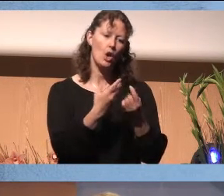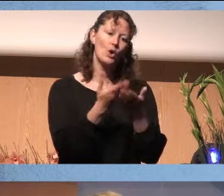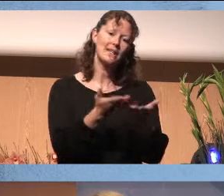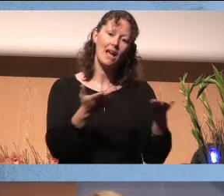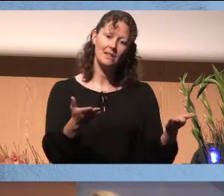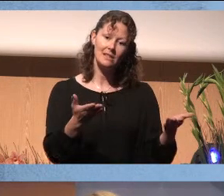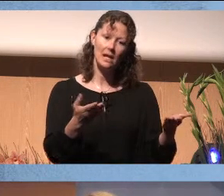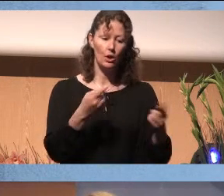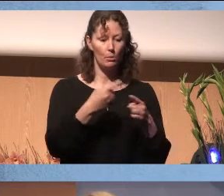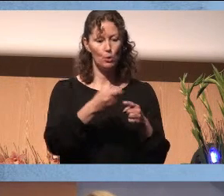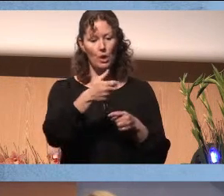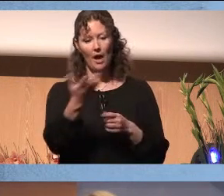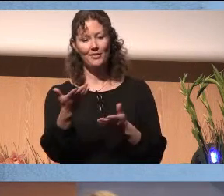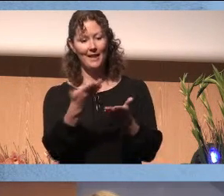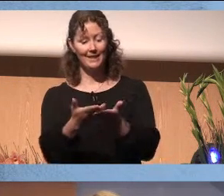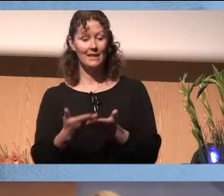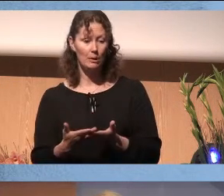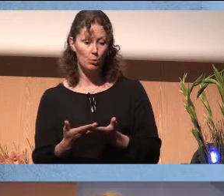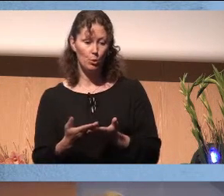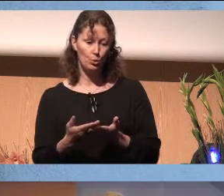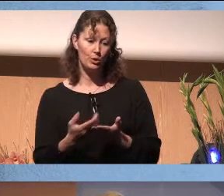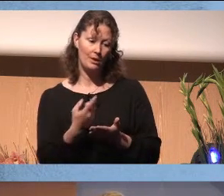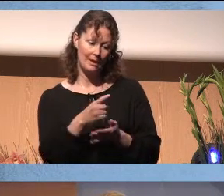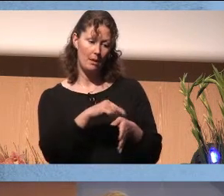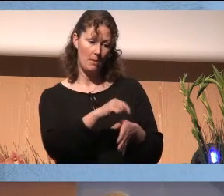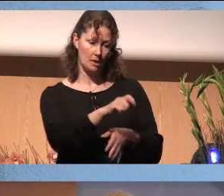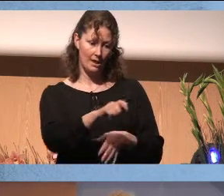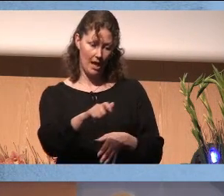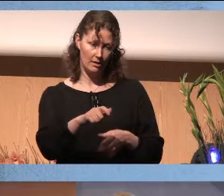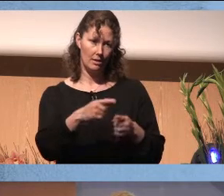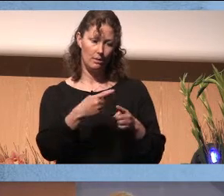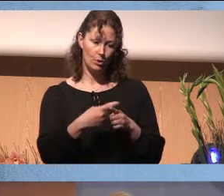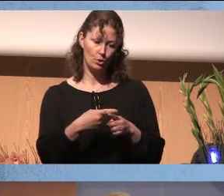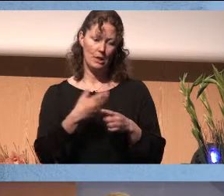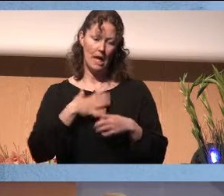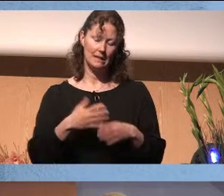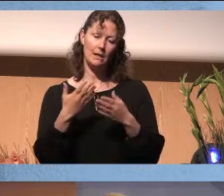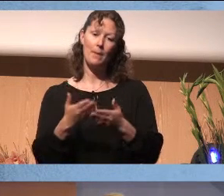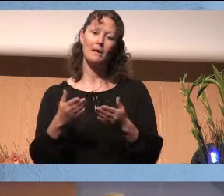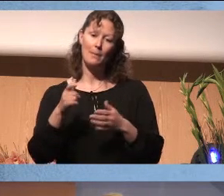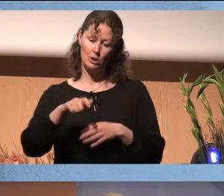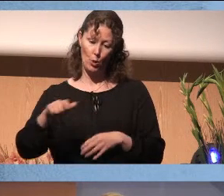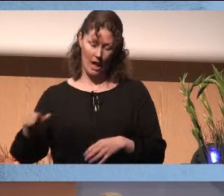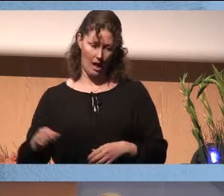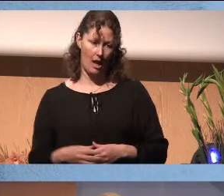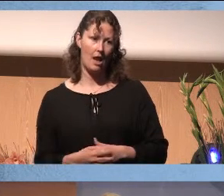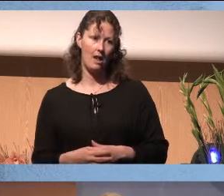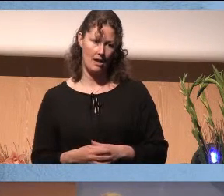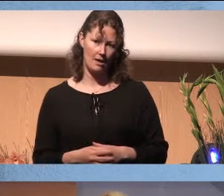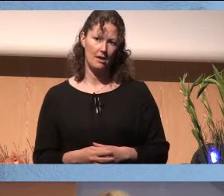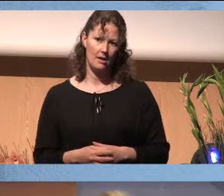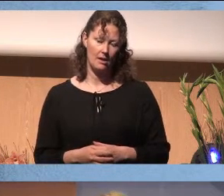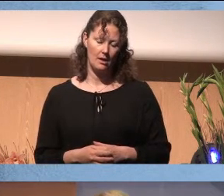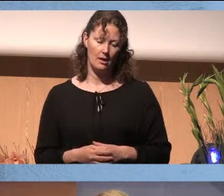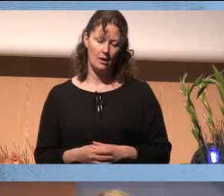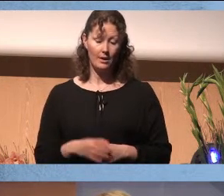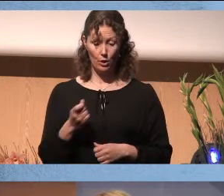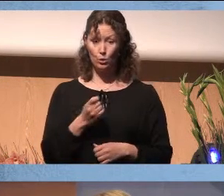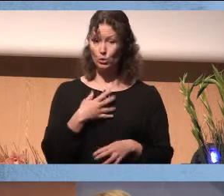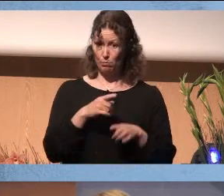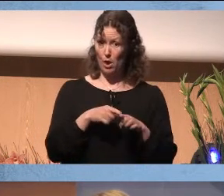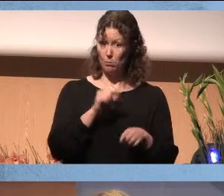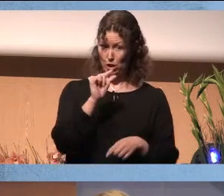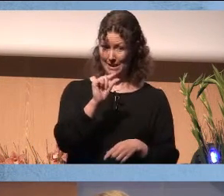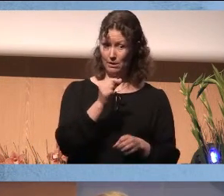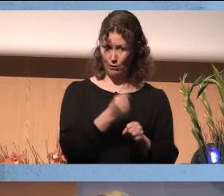dialogtjenester og andre tilbud til pasient og helsepersonell. Det jo noen som har begynt litt,